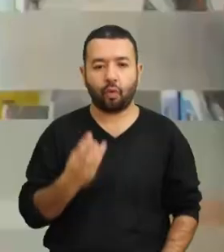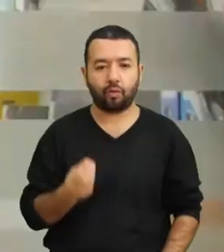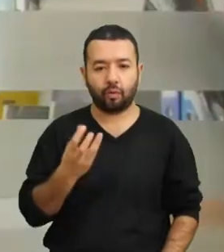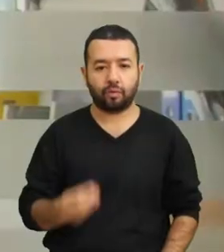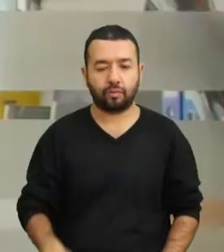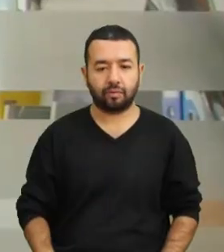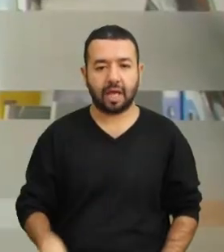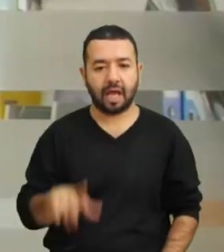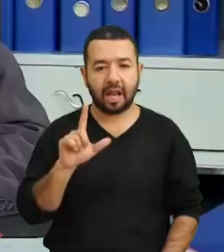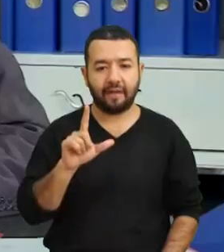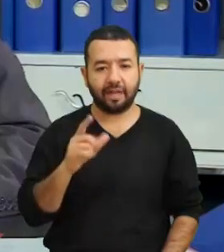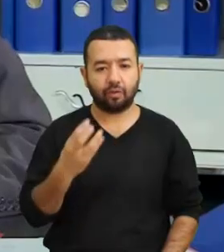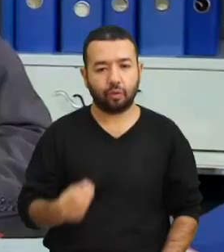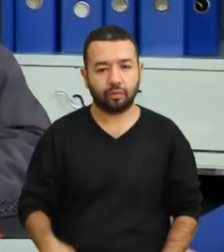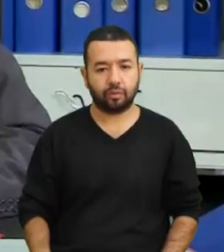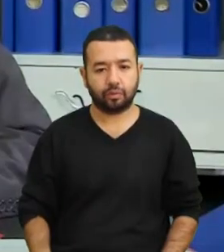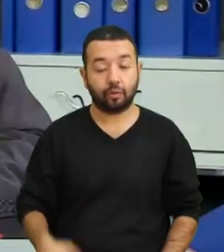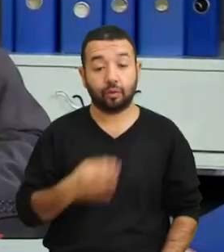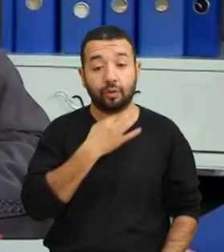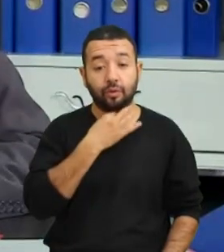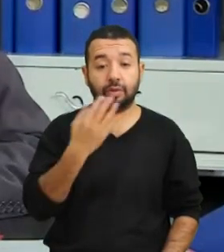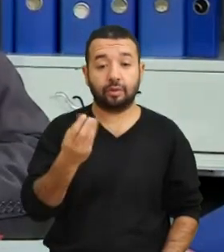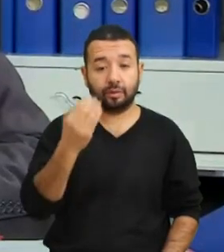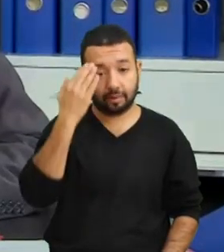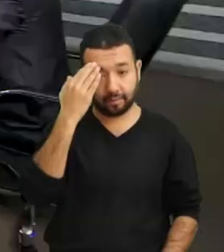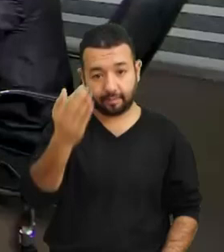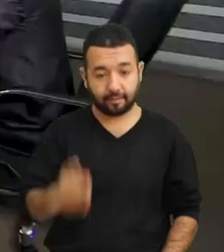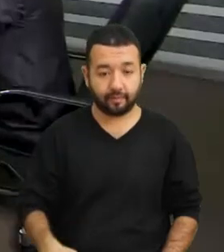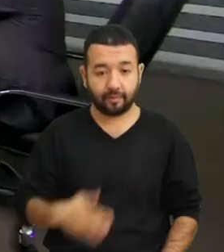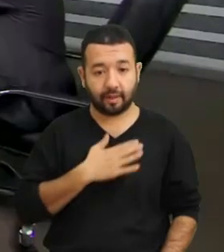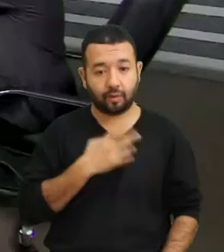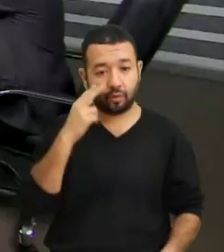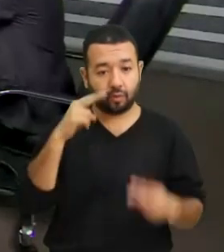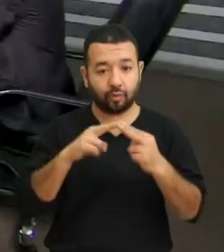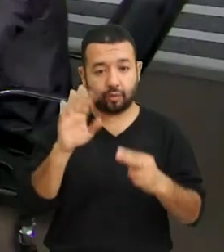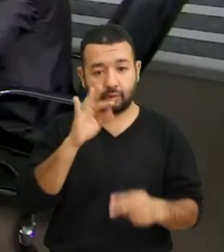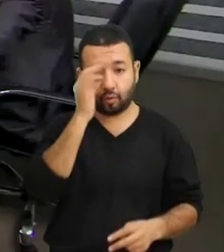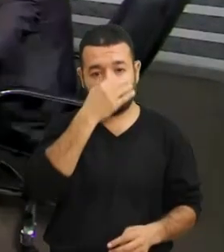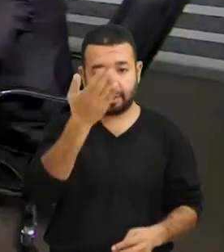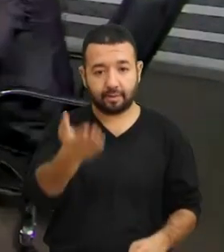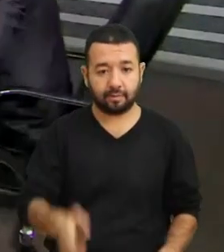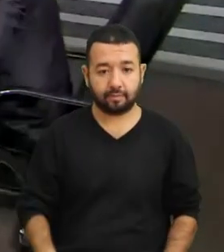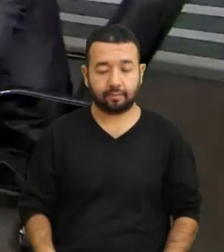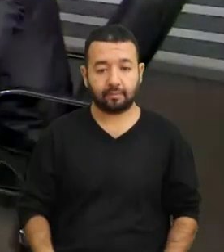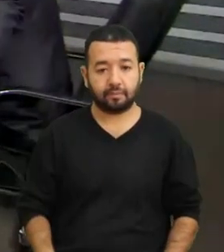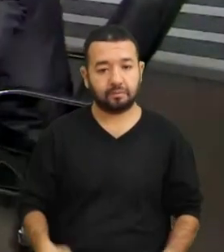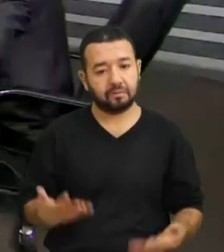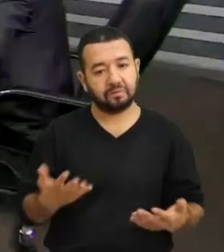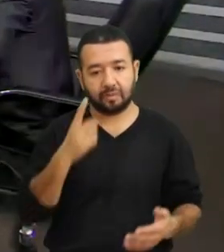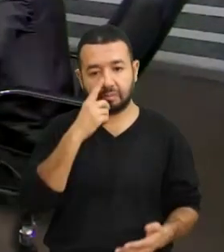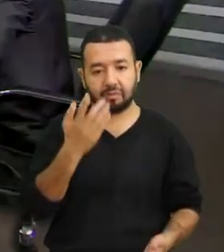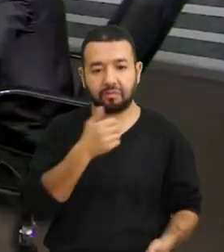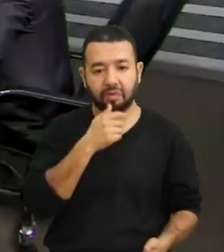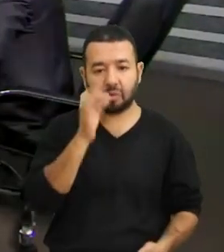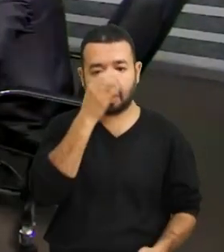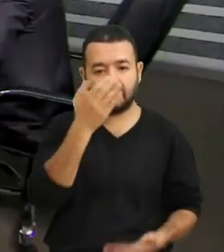Oluyor. Lavantin oluyor. Çok teşekkür ediyorum Nurhancığım. Sağ ol. Görüşürüz. Kolay gelsin. Peki müdür bey. Size